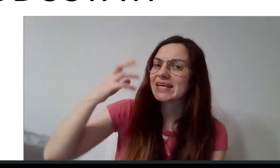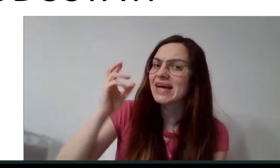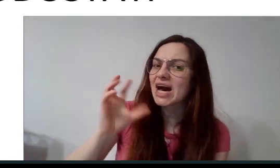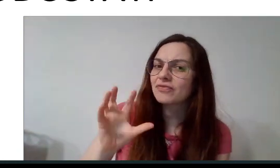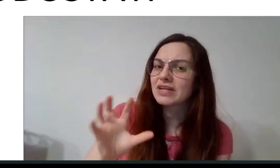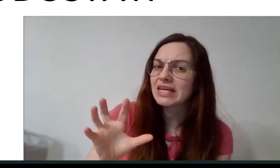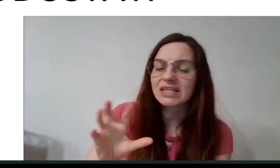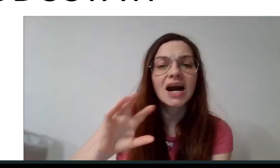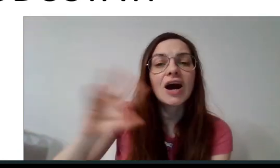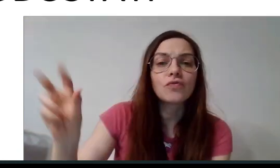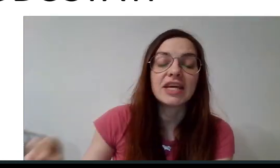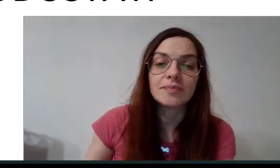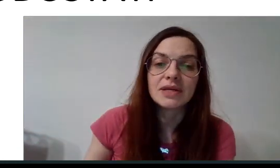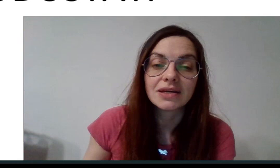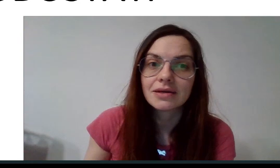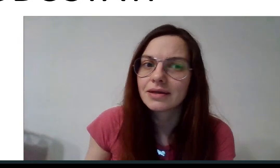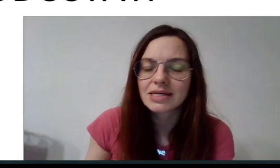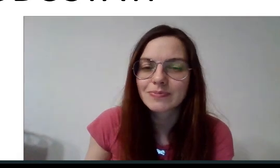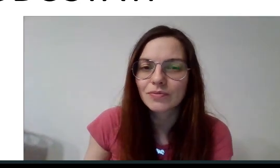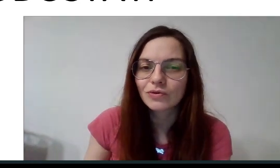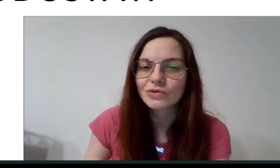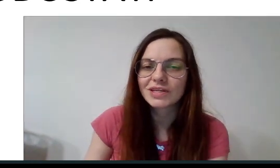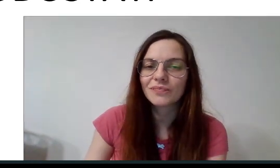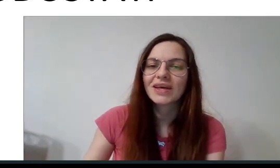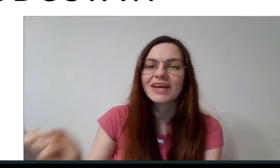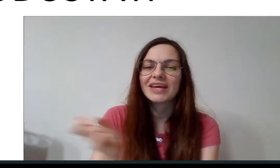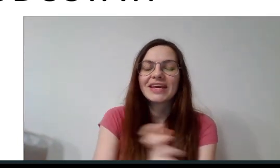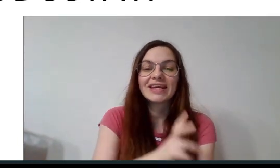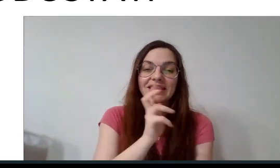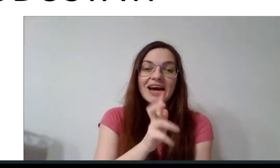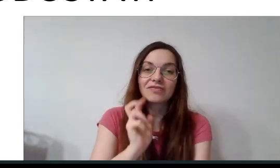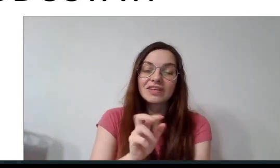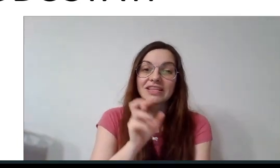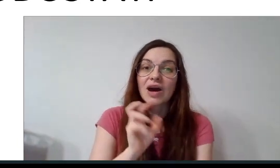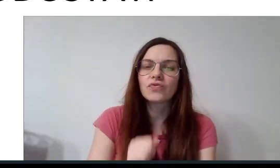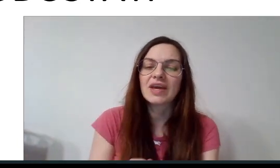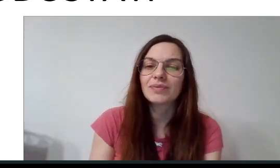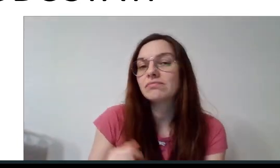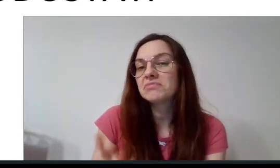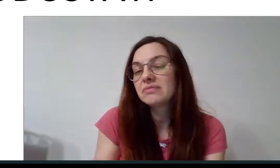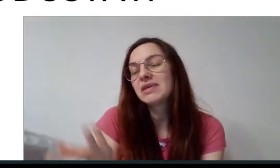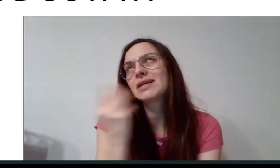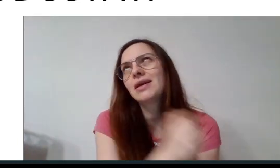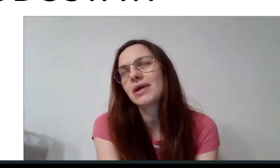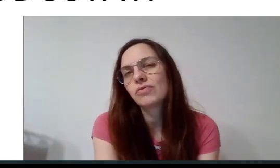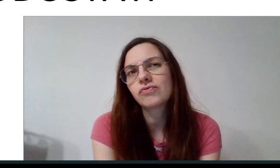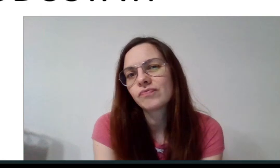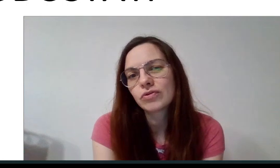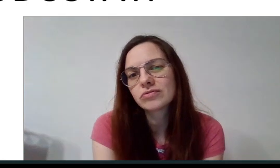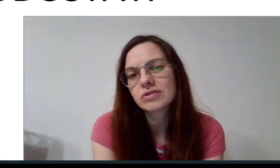ich darf nicht aufgeben. Ne smijem da odustanem. Ich darf nicht aufgeben. Ili ich gebe